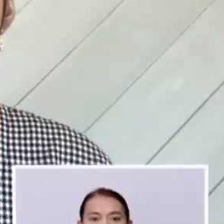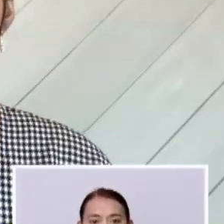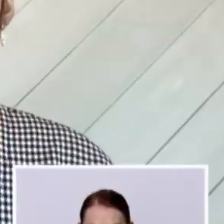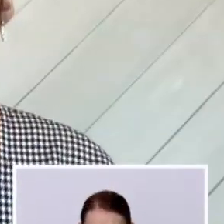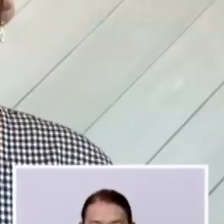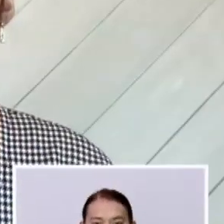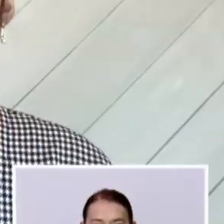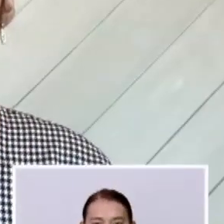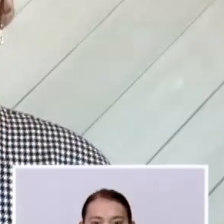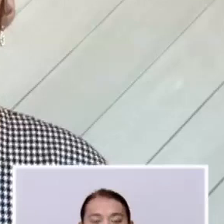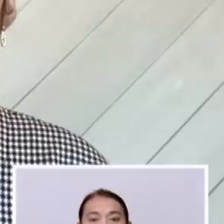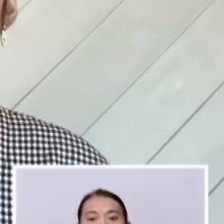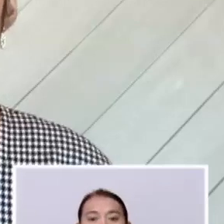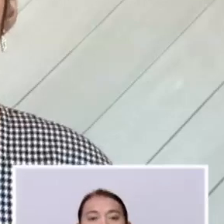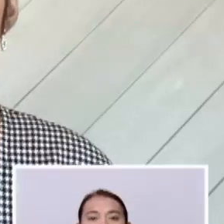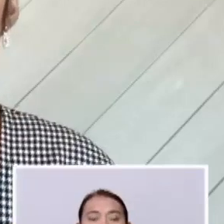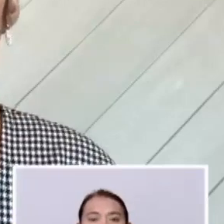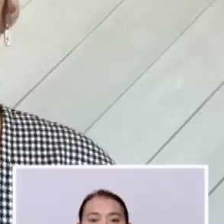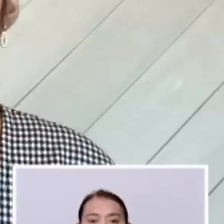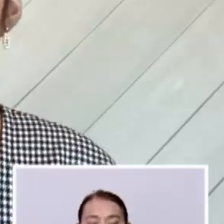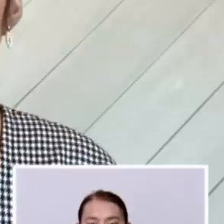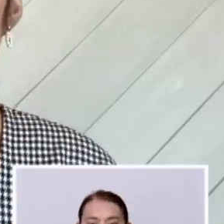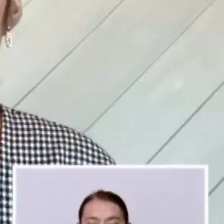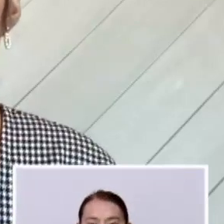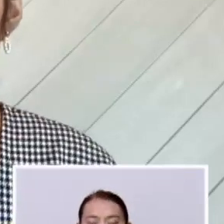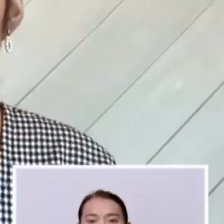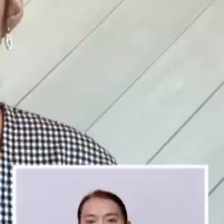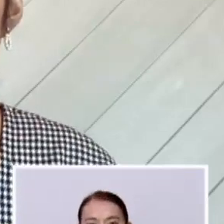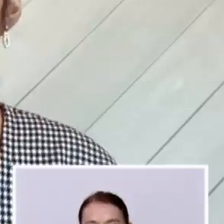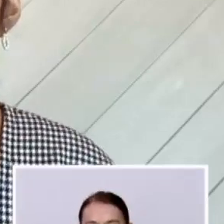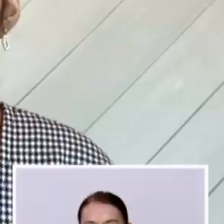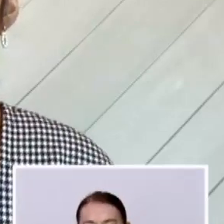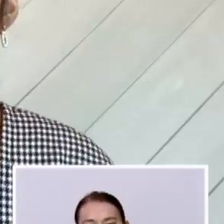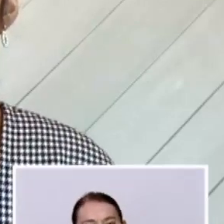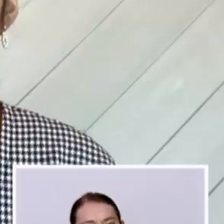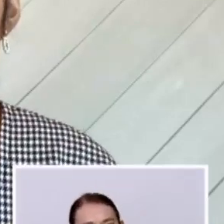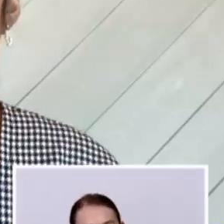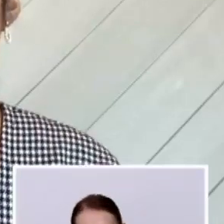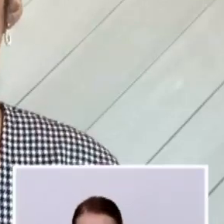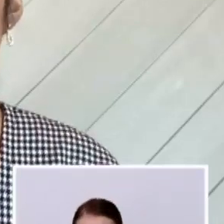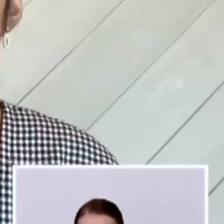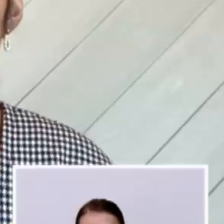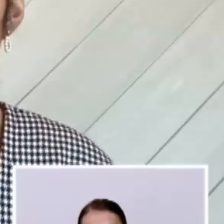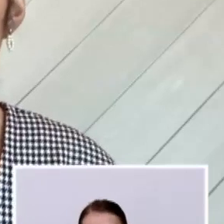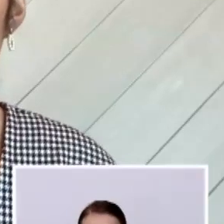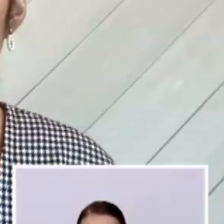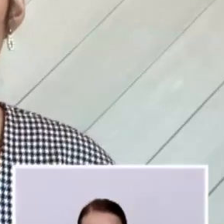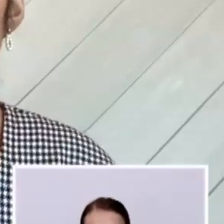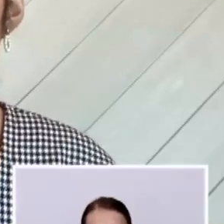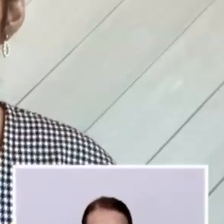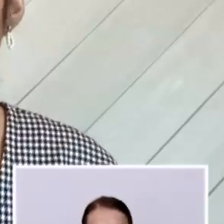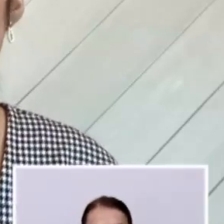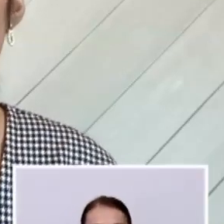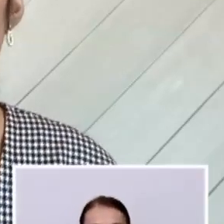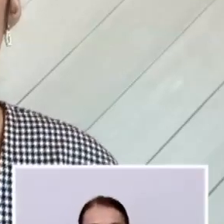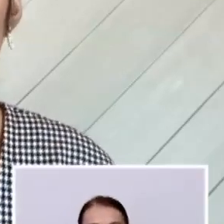คุณลิซ่าคุณนิวคุณผู้ชมคะแม้ว่าชาติตะวันตกและชาติพันธมิตรของยูเครนจะส่งอาวุธให้ยูเครนตั้งมากมายแล้วแต่ทางยูเครนก็บอกว่